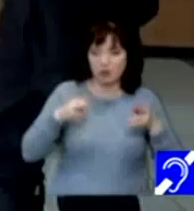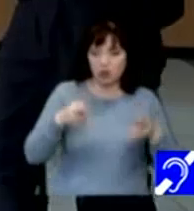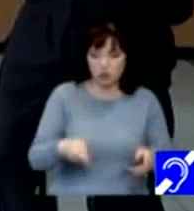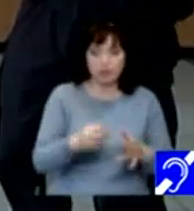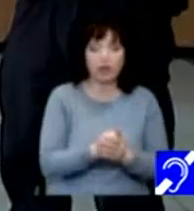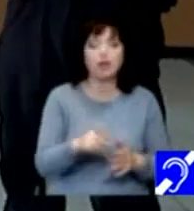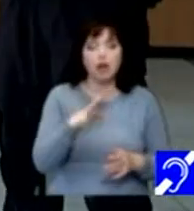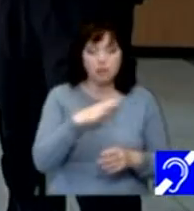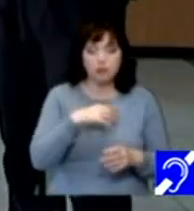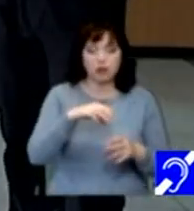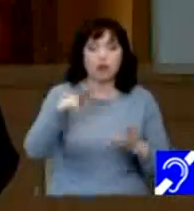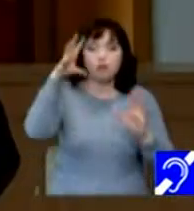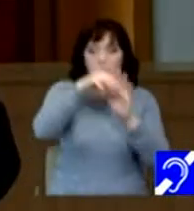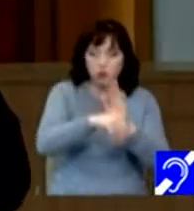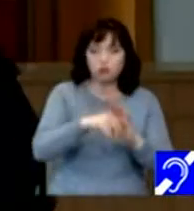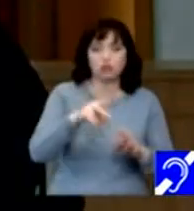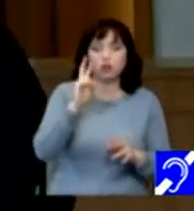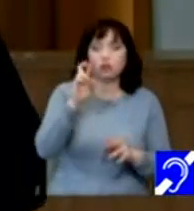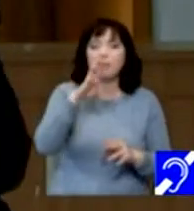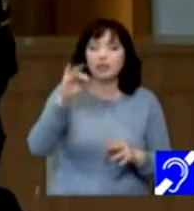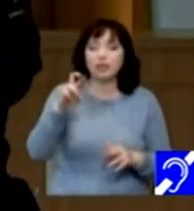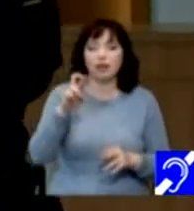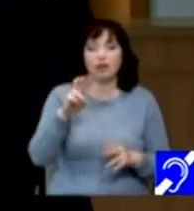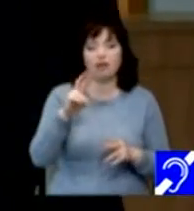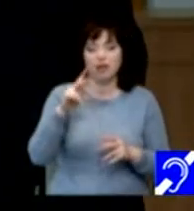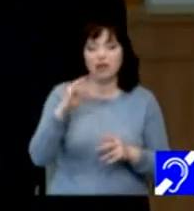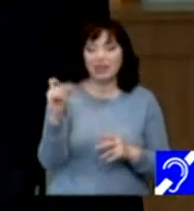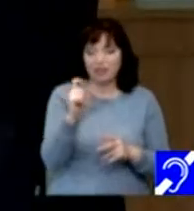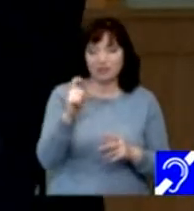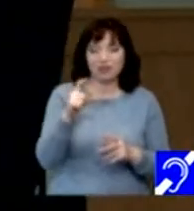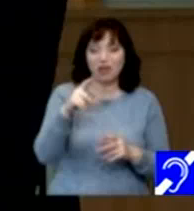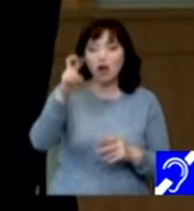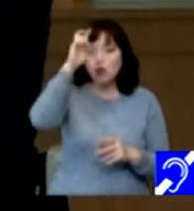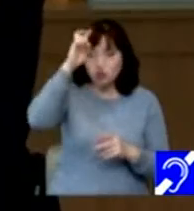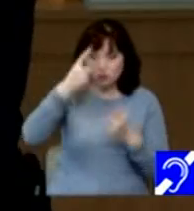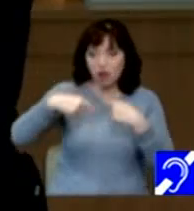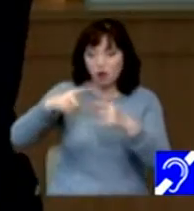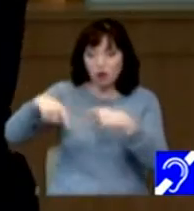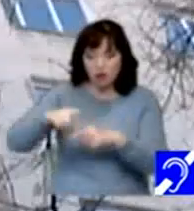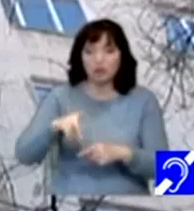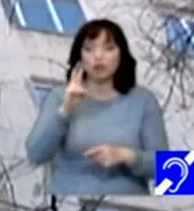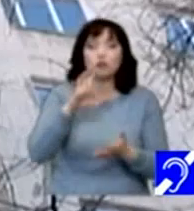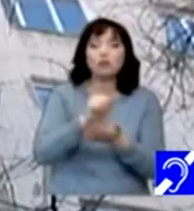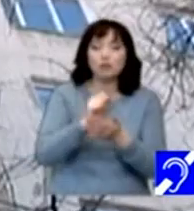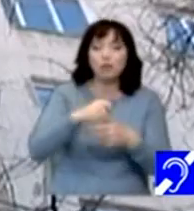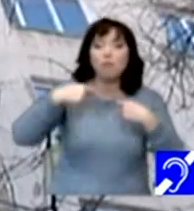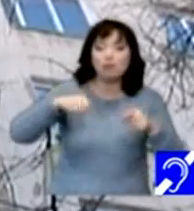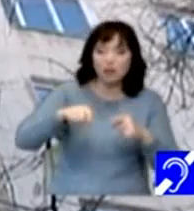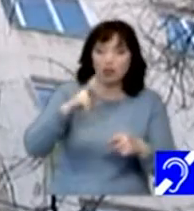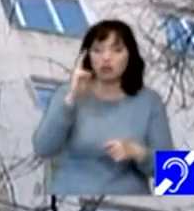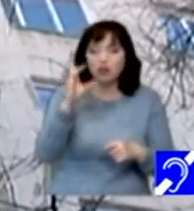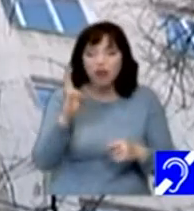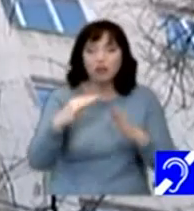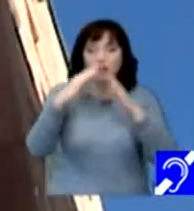infracționale. Au fost vizați angajați ai oficiilor cadastrale din cadrul Agenției Servicii Publice, agenți imobiliari, persoane fizice și